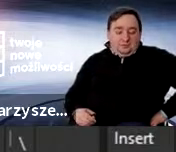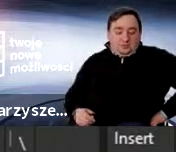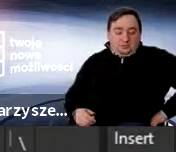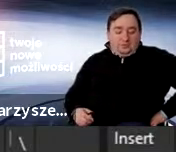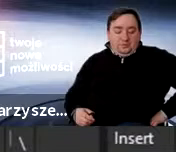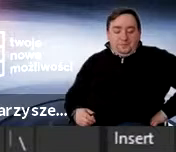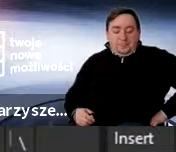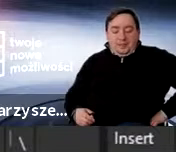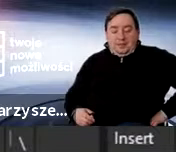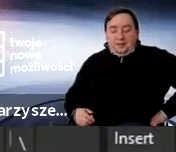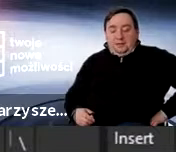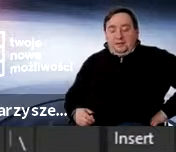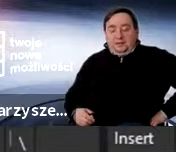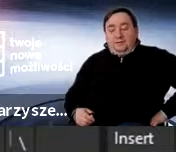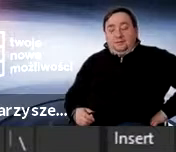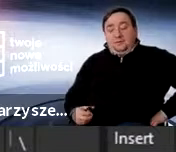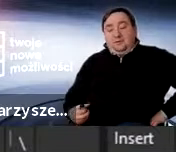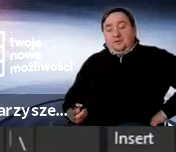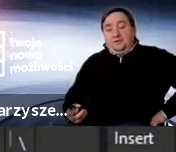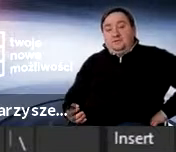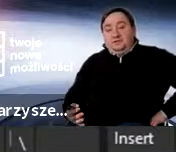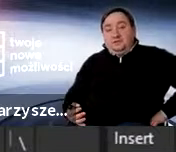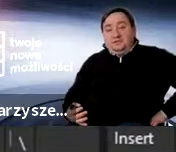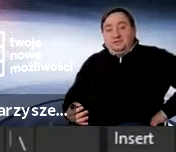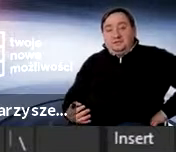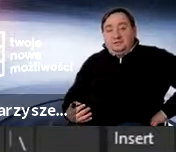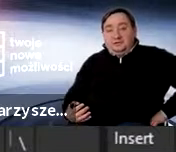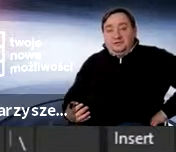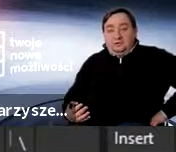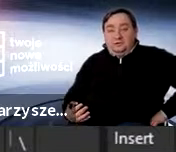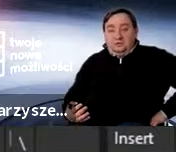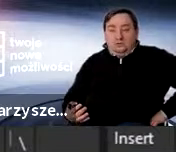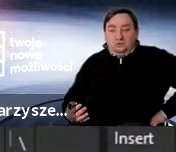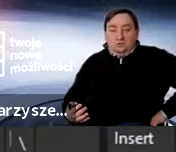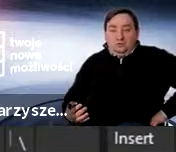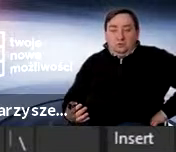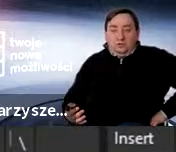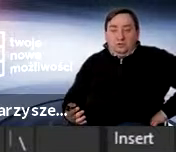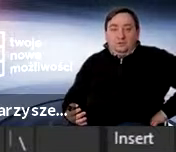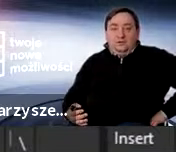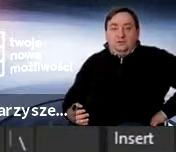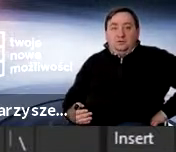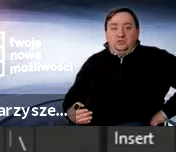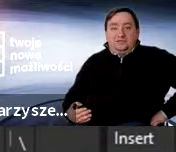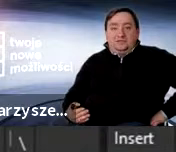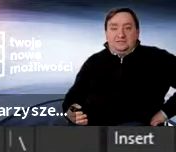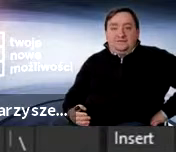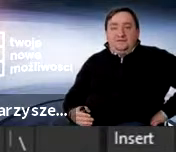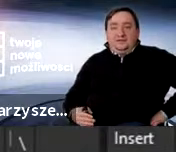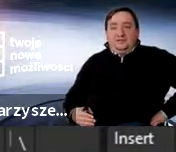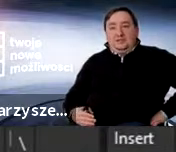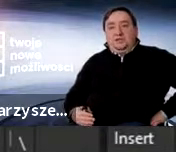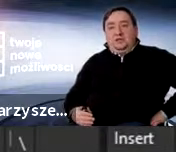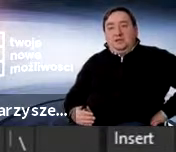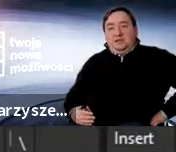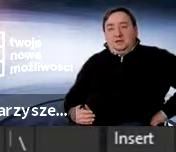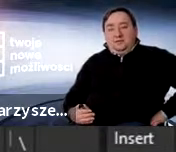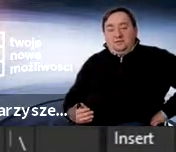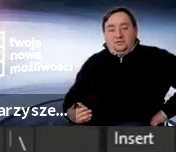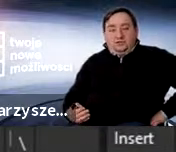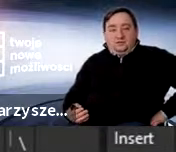tych dwóch osób problemy związane z długim uczestnictwem w